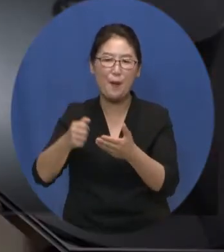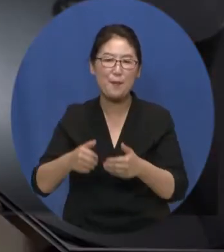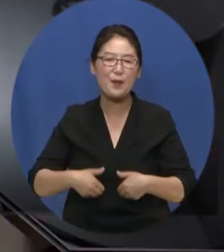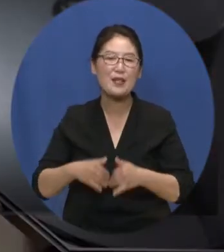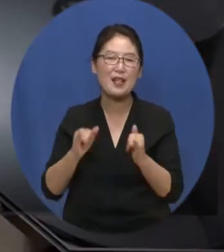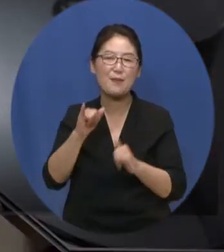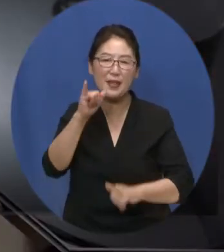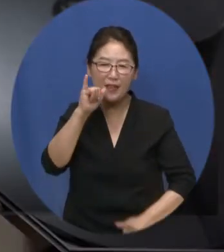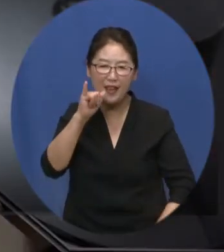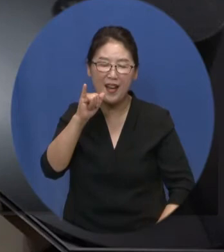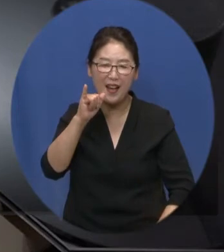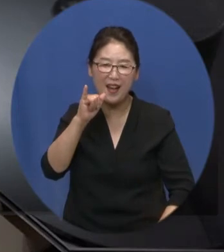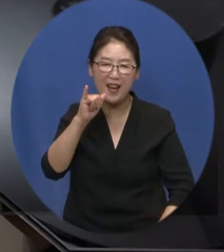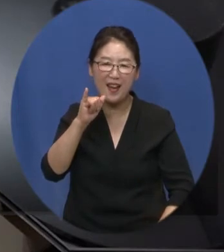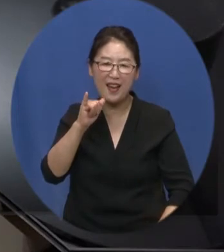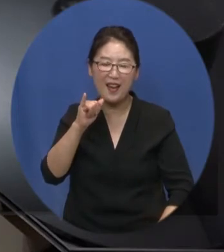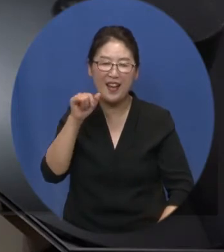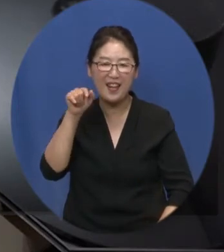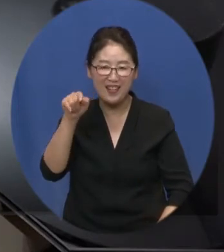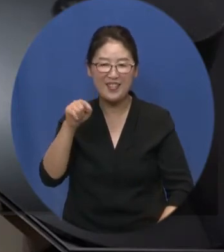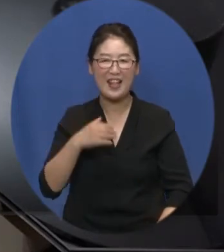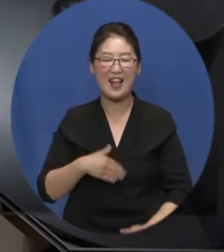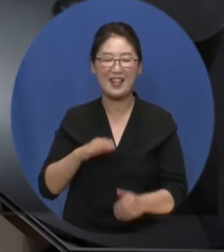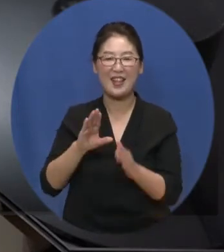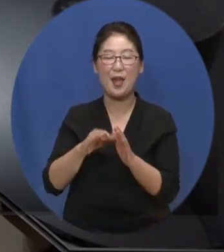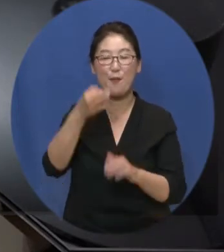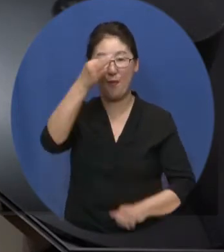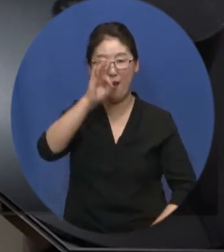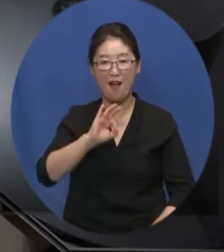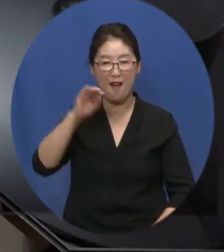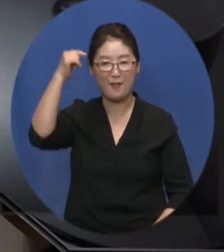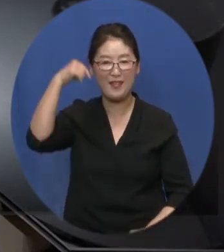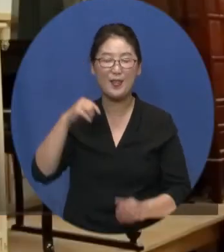보람을 느끼죠 아 내가 정말 가고 잘 되었다